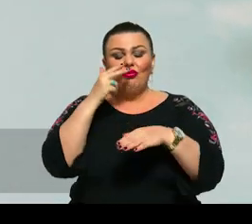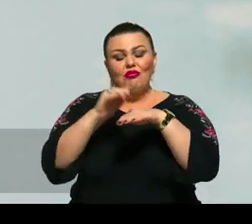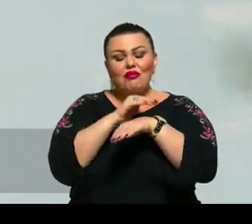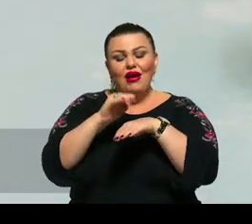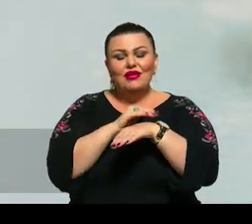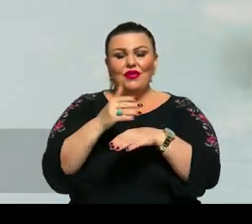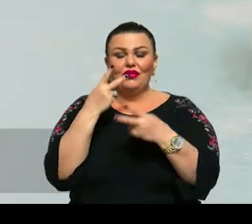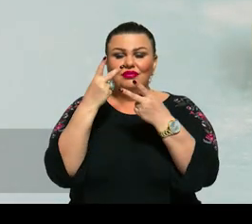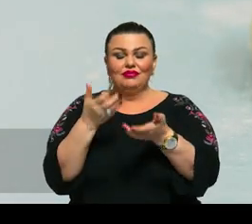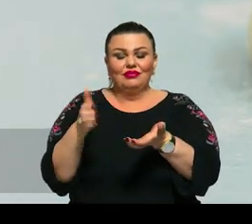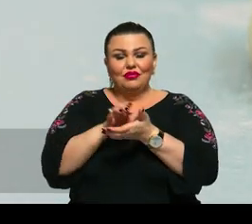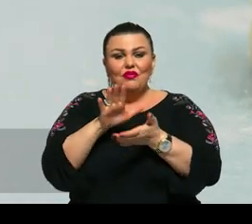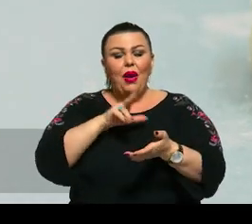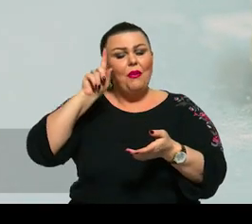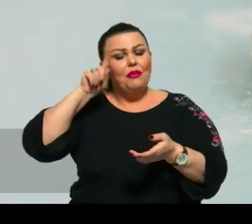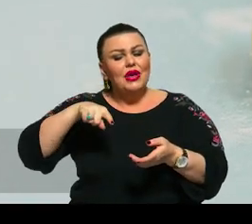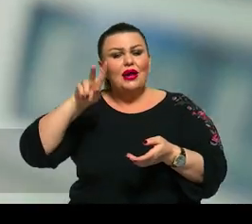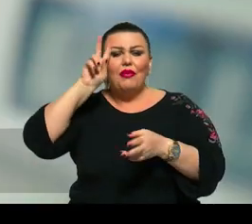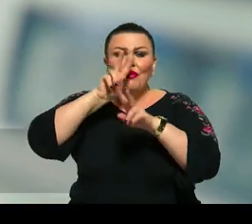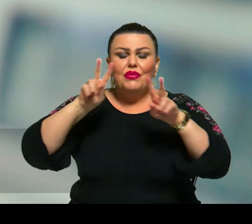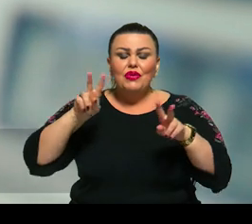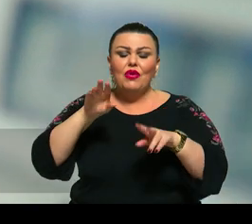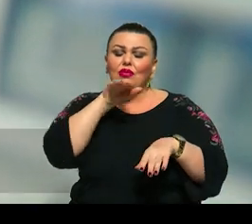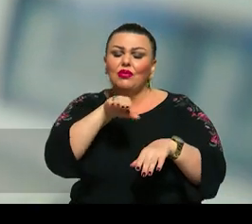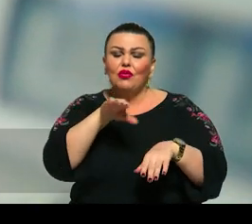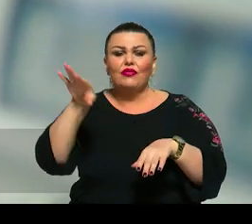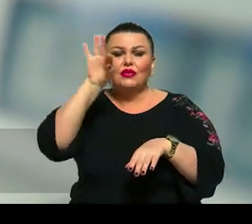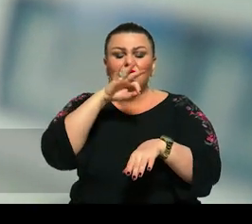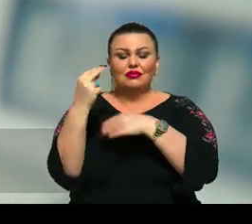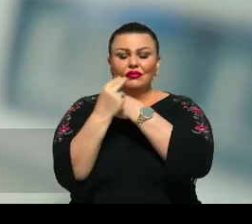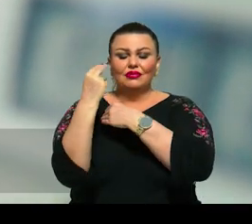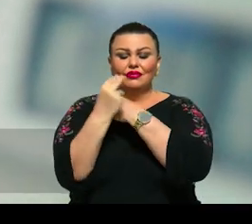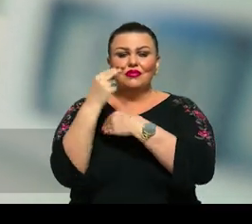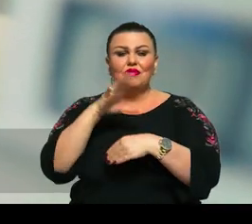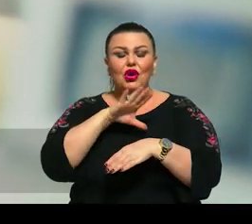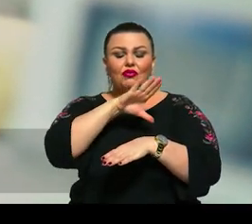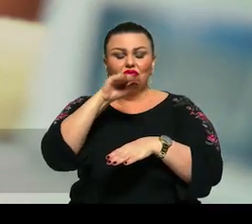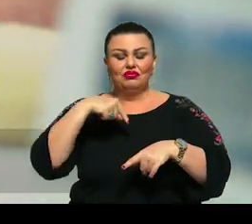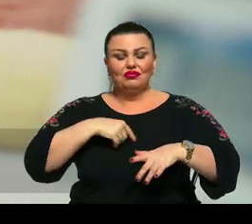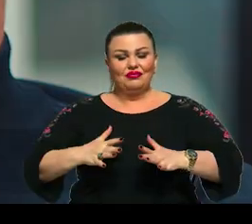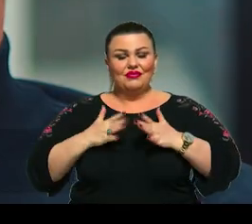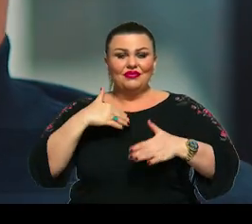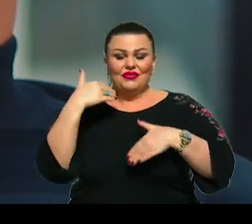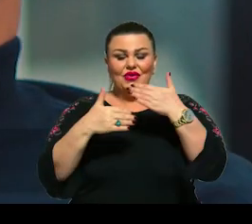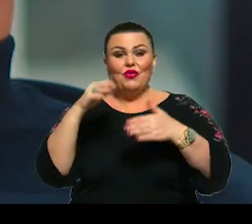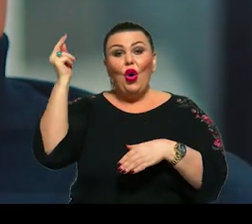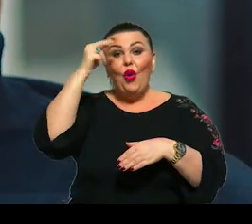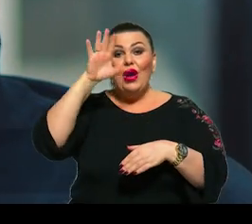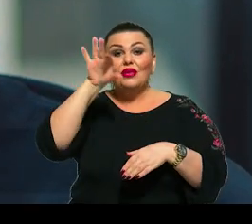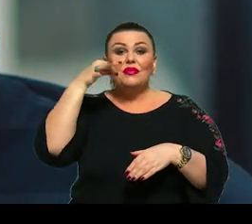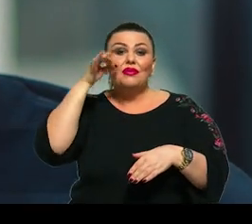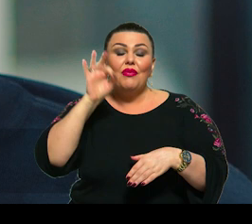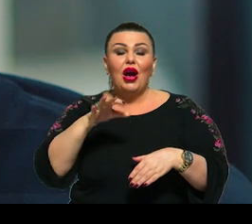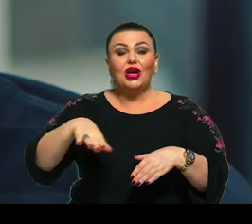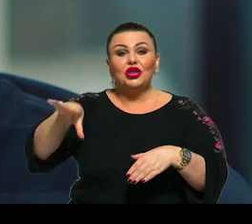daha peşəkar formada öyrətməyə başladılar və bu da mənə bir böyük stimul oldu. Öyrəndiyim bilik və bacarıqlar sayəsində